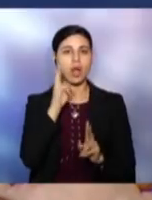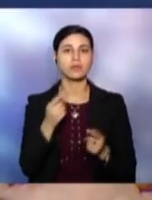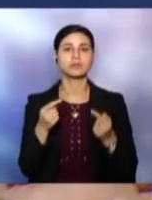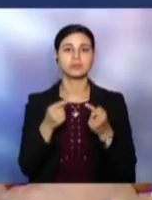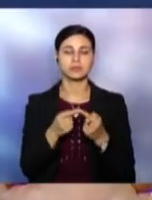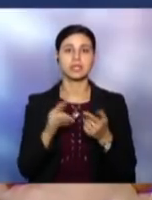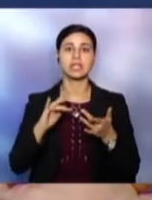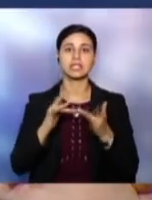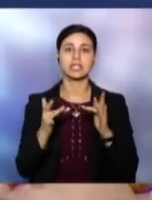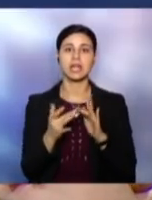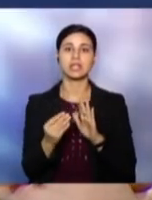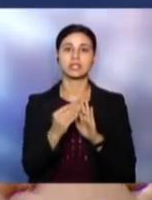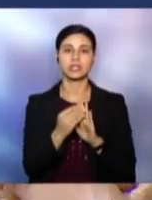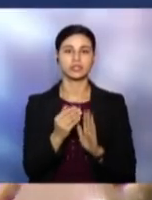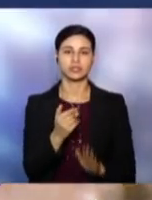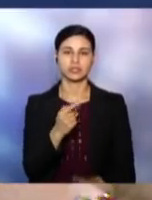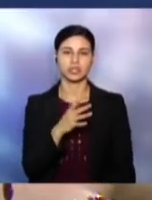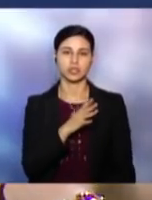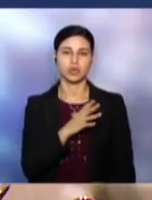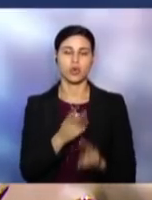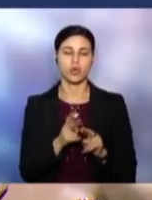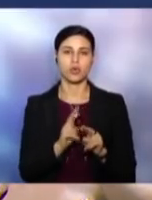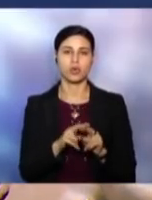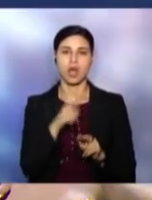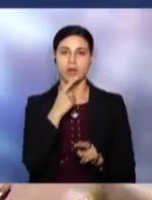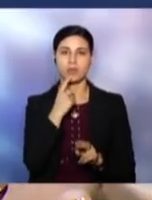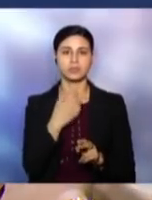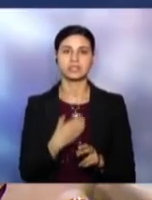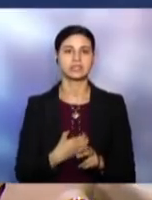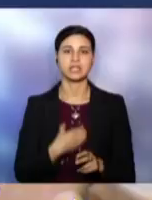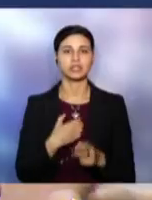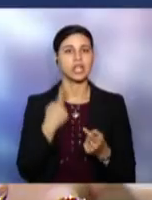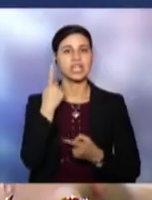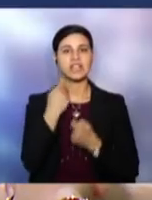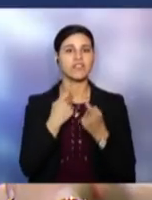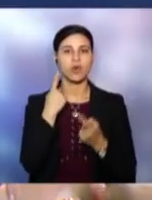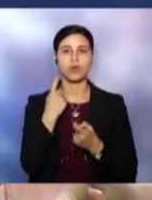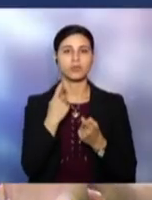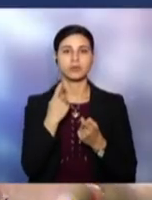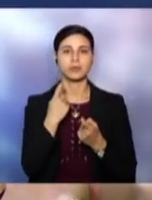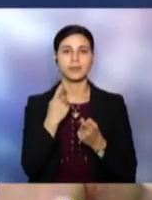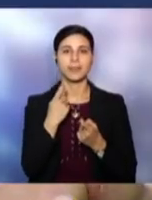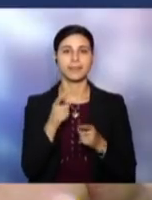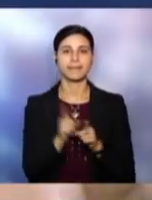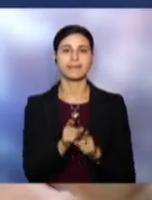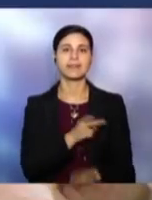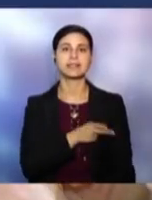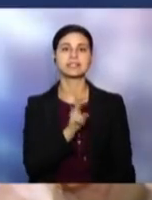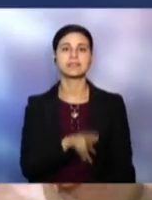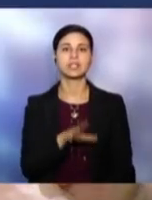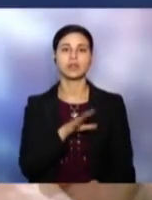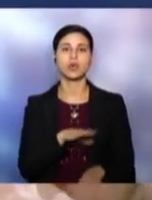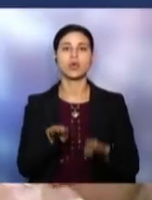რაღაც ინტერნეტში იყო, არ მინდა დავასახელო ეს ანტიბიოტიკი, საშინელი ინფორმაცია პირდაპირ მაპატიეთ და ის სიკვდილთან იყო